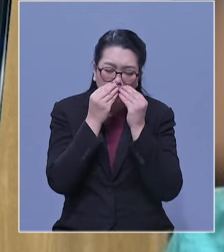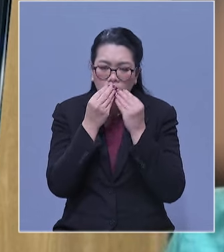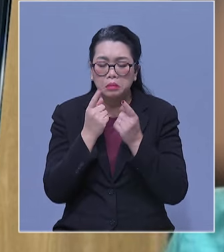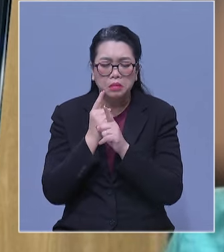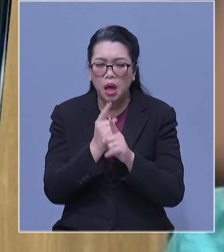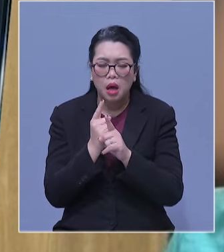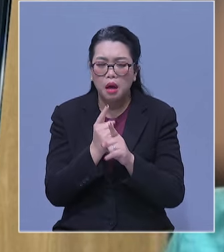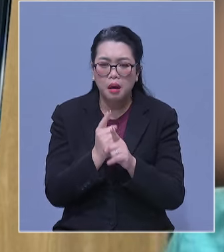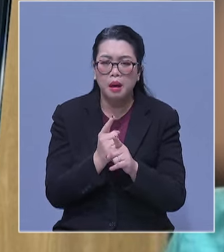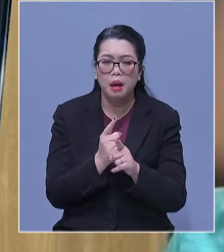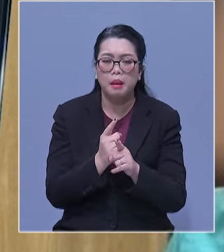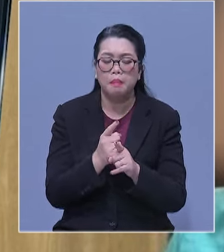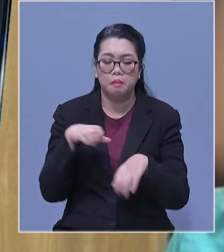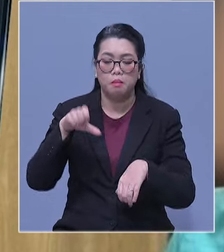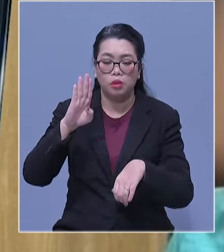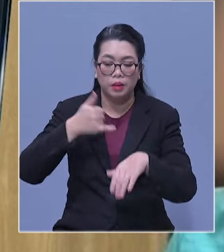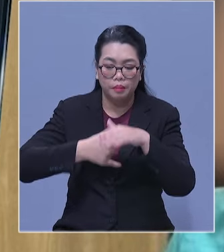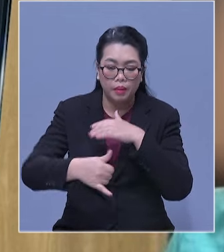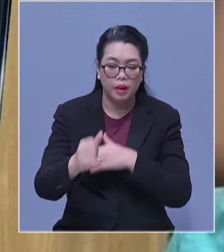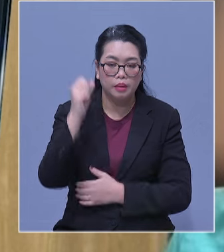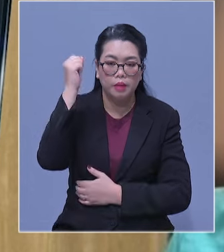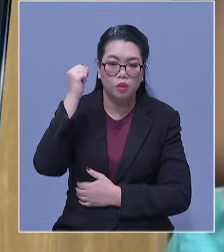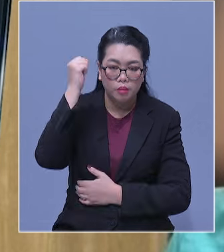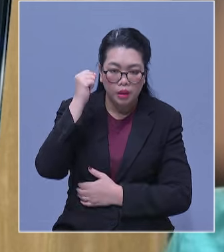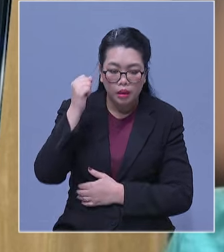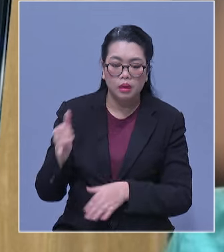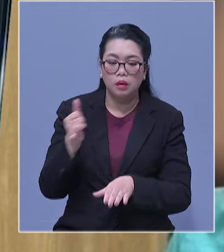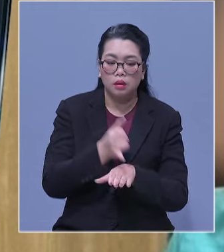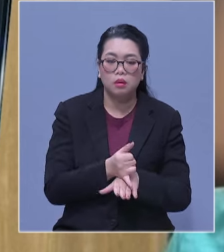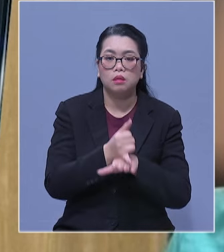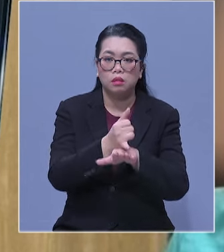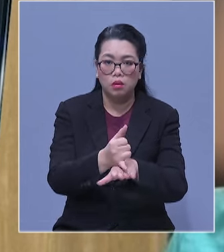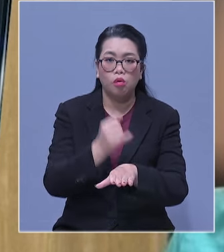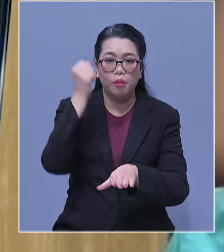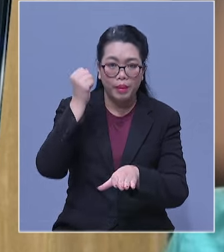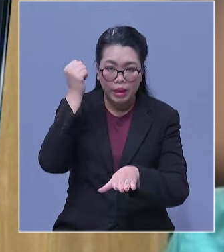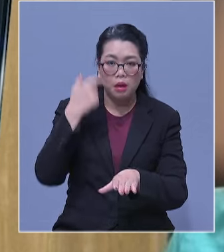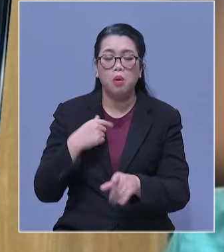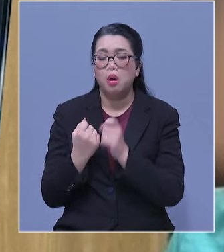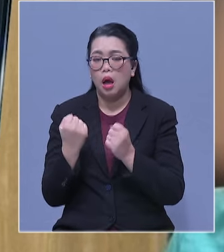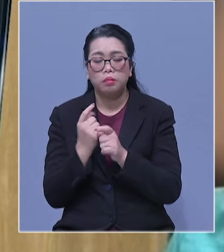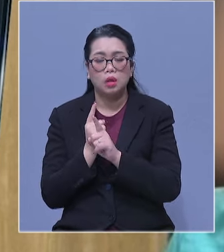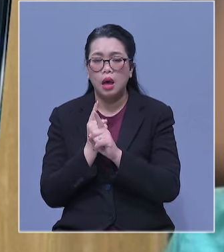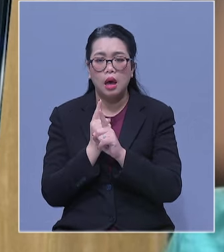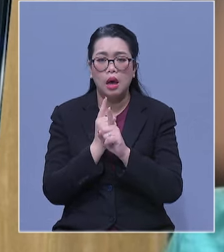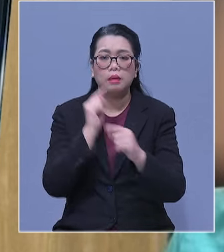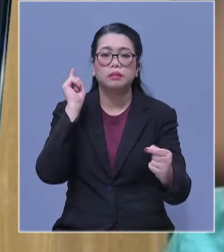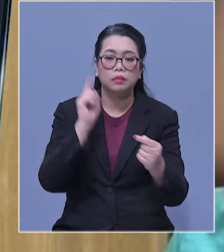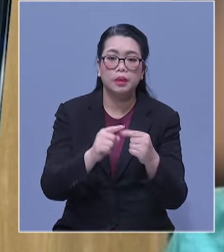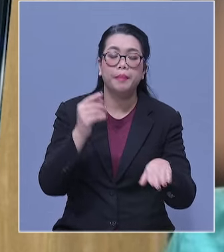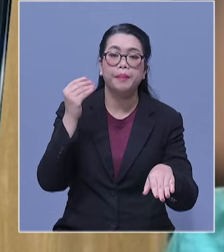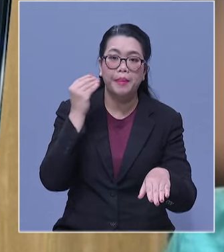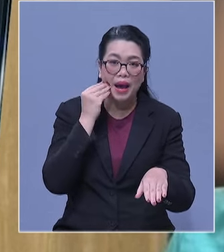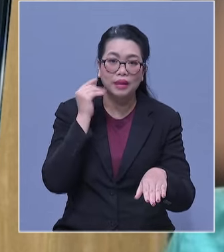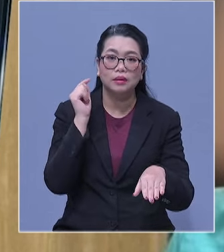สะกดรอยตามตั้งแต่ออกจากบริษัทไปป้ายรถเมย์ขึ้นรถเมย์ตามด้วยไปก่อนตามไปจนถึงบ้านพักของเขาทั้งห